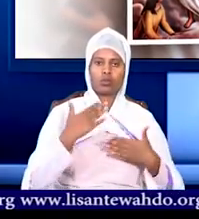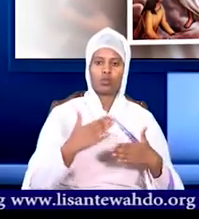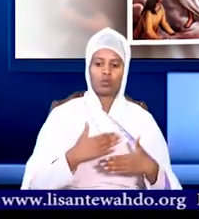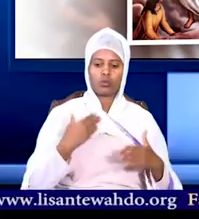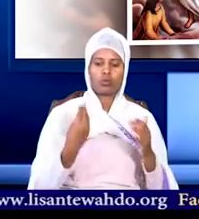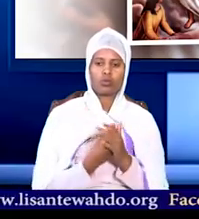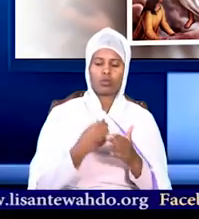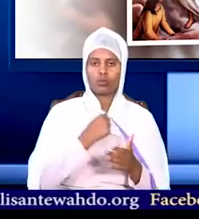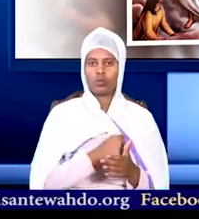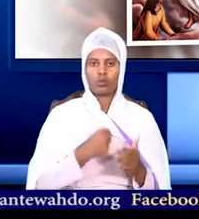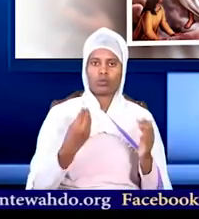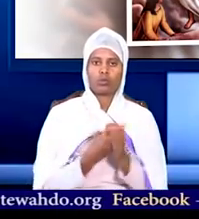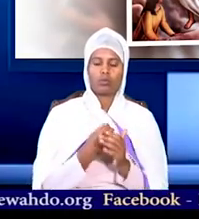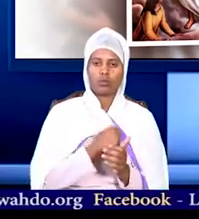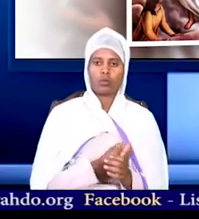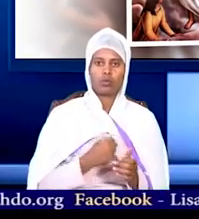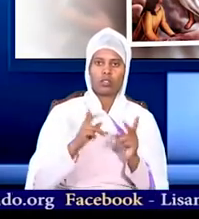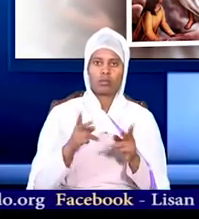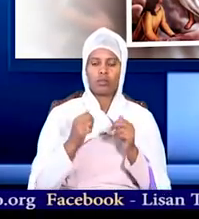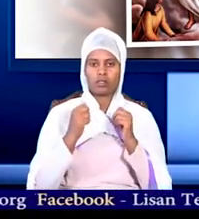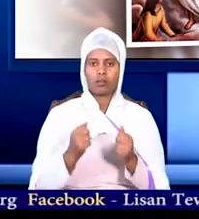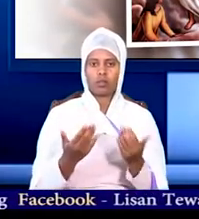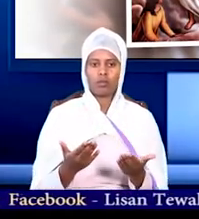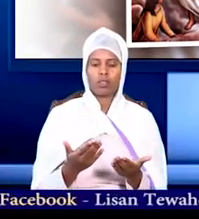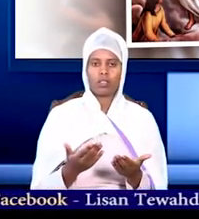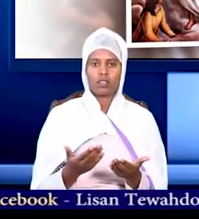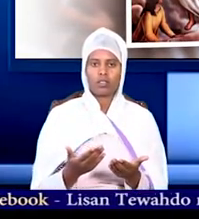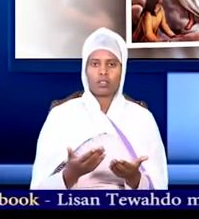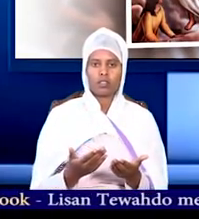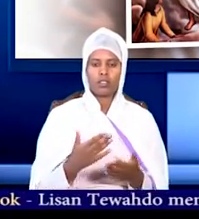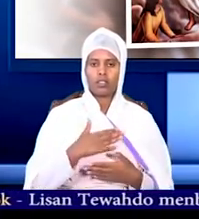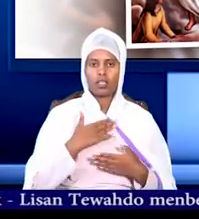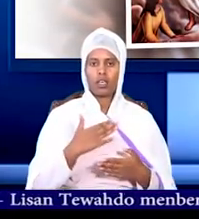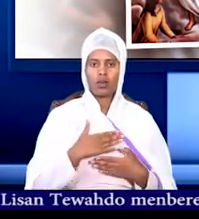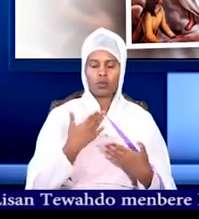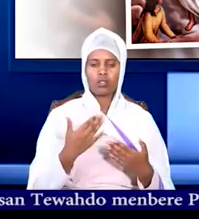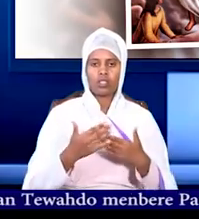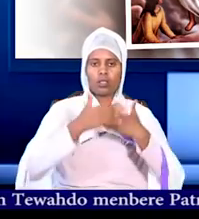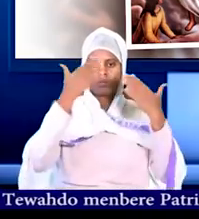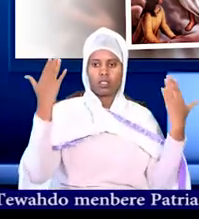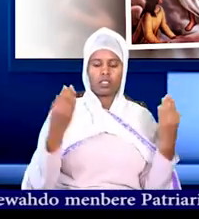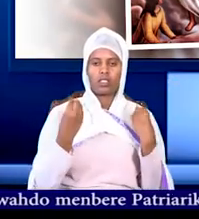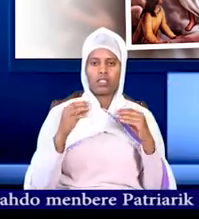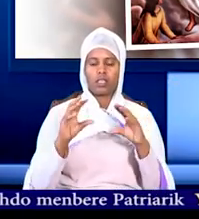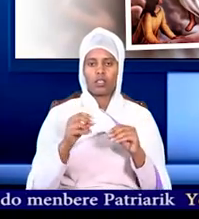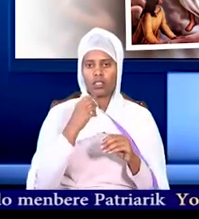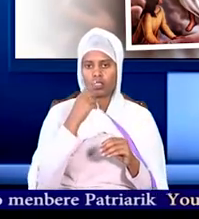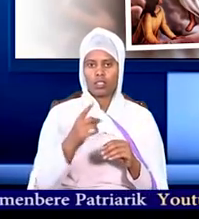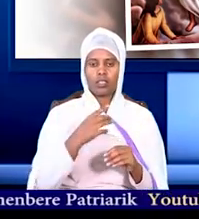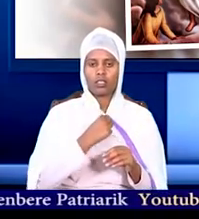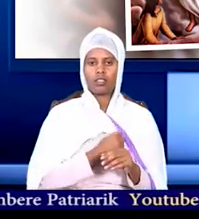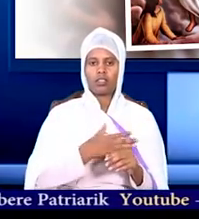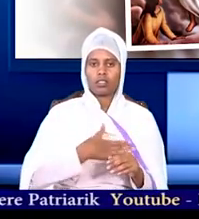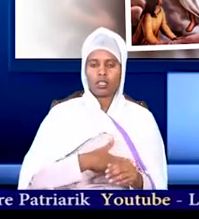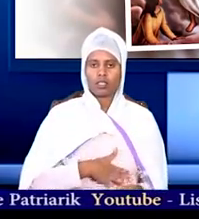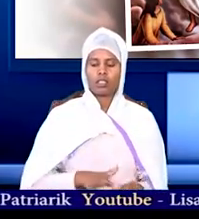ምስቶም ዝሕጎሱ ተሓጎሱ፣ ምስቶም ዝጎህዩ ድማ ጓሃዩ ከምዝበለ እዛ ሎም መዓልቲ እዚኣ ድማ ናይ ሓጎስና መግለፂ እንታይ